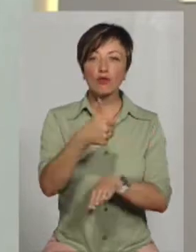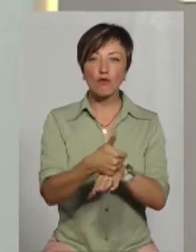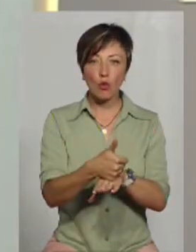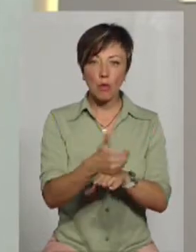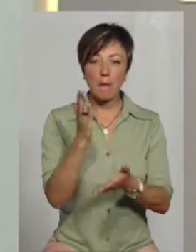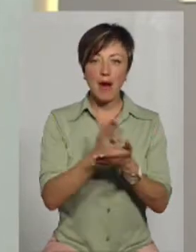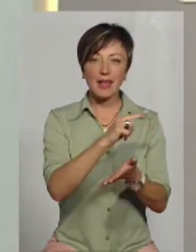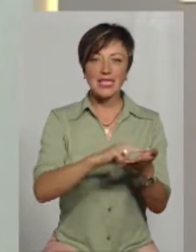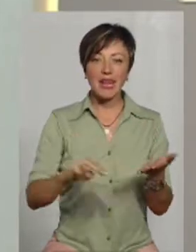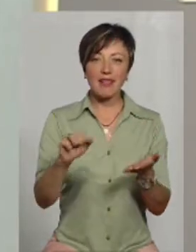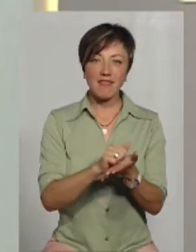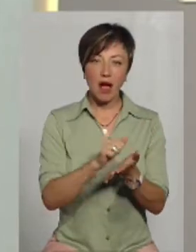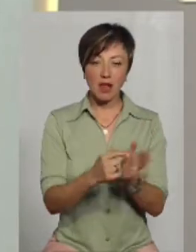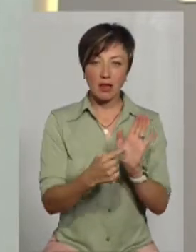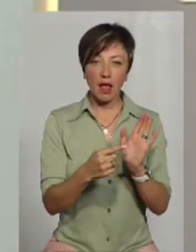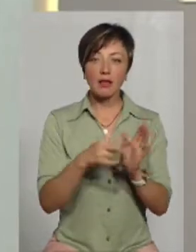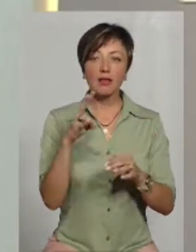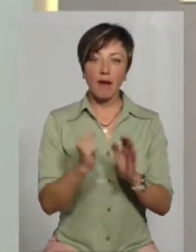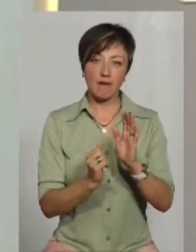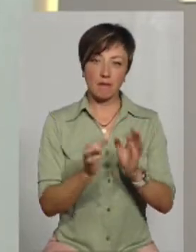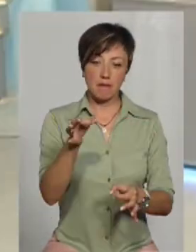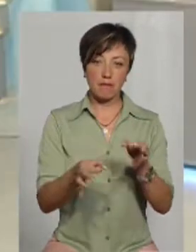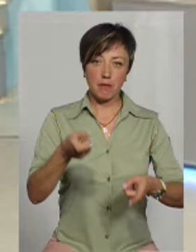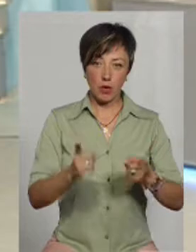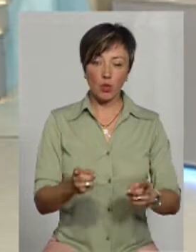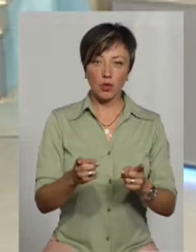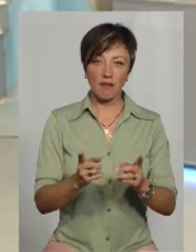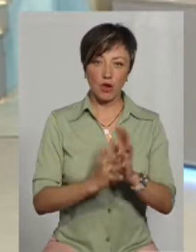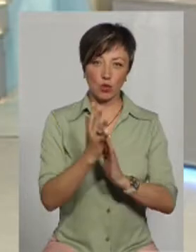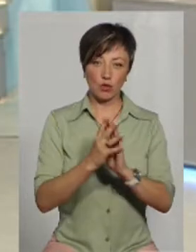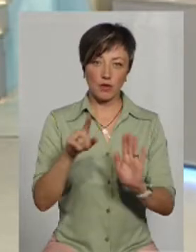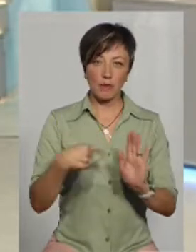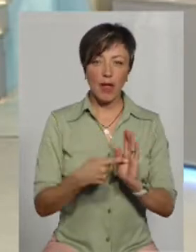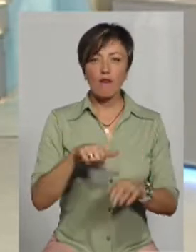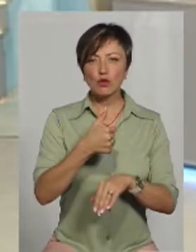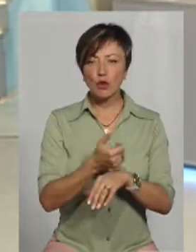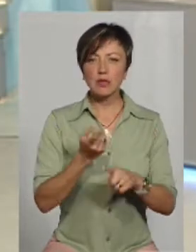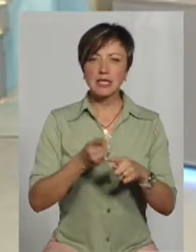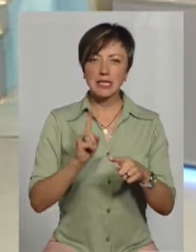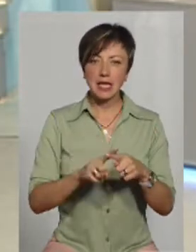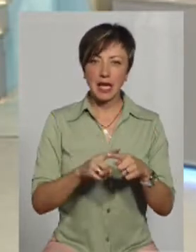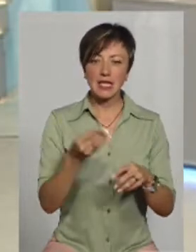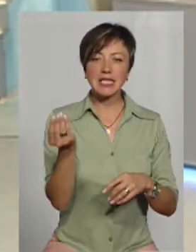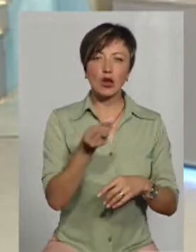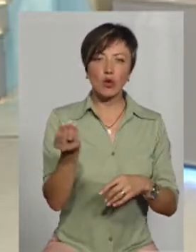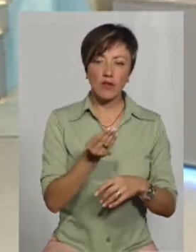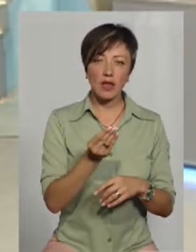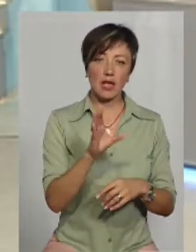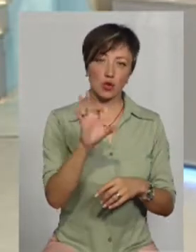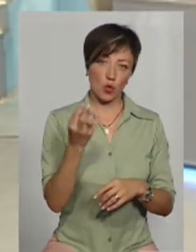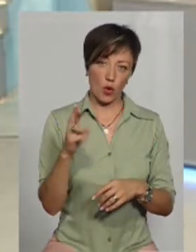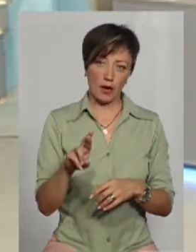основному мають сертифікати на от, органічні сертифікати? Ми в основному це зернові культури,